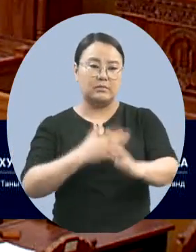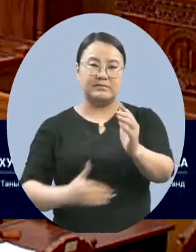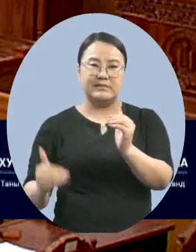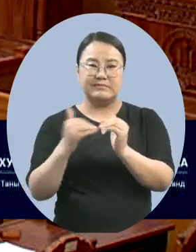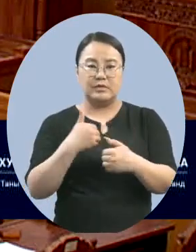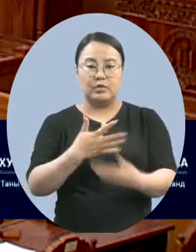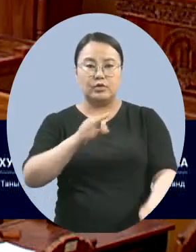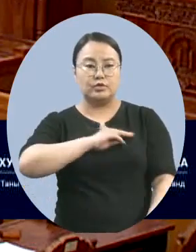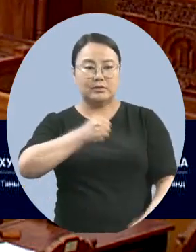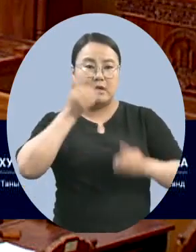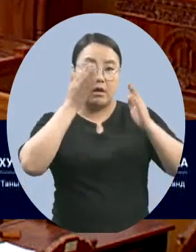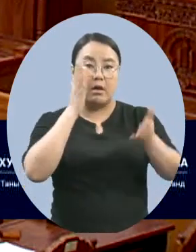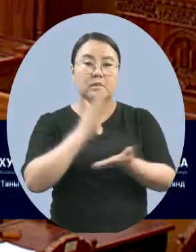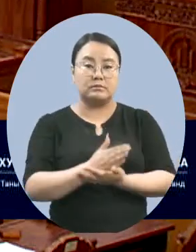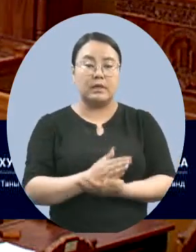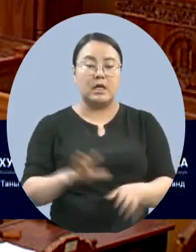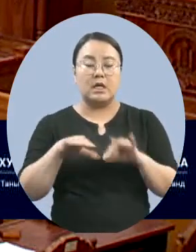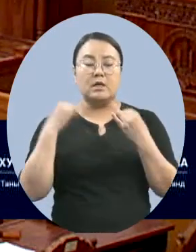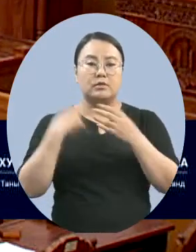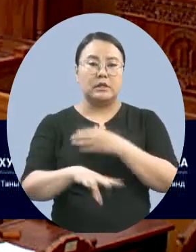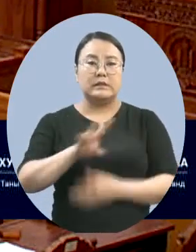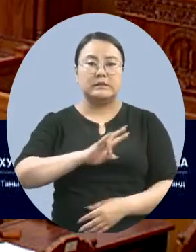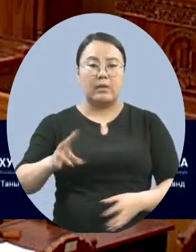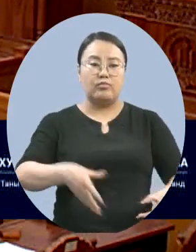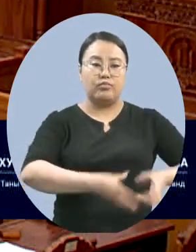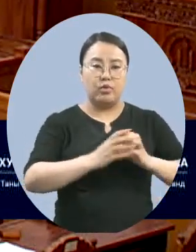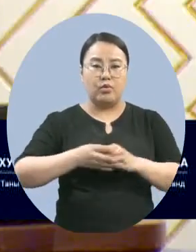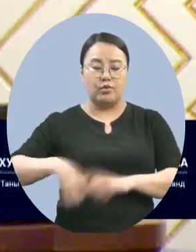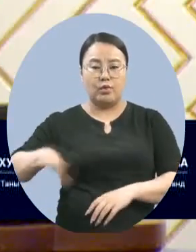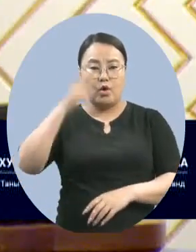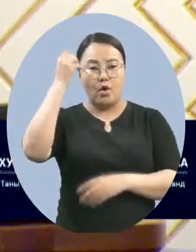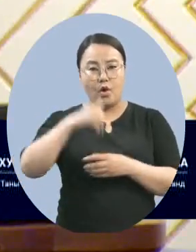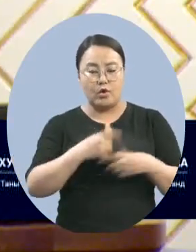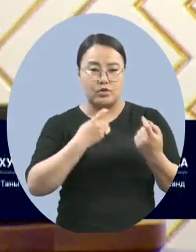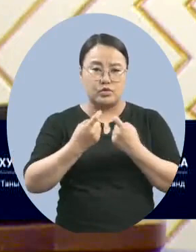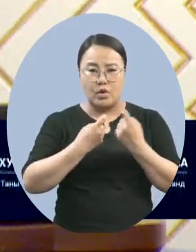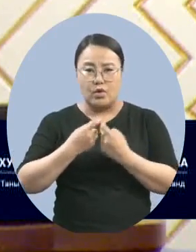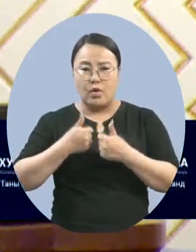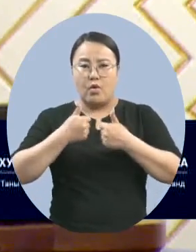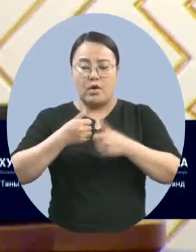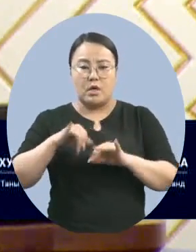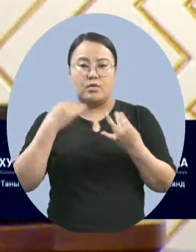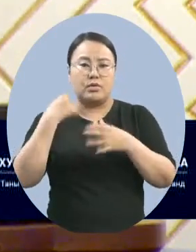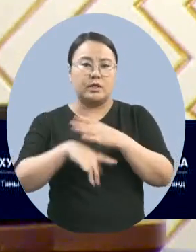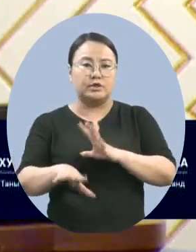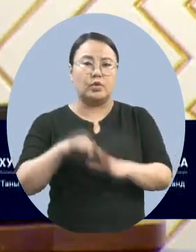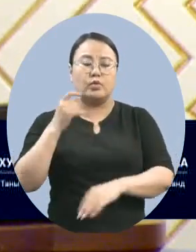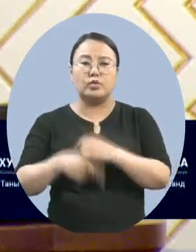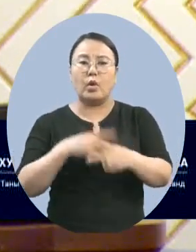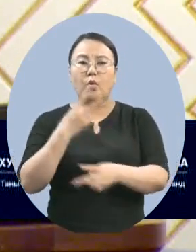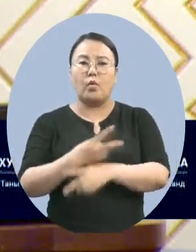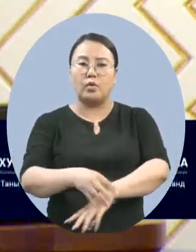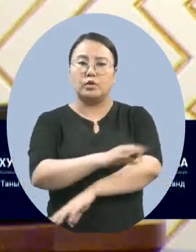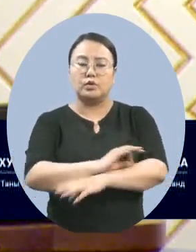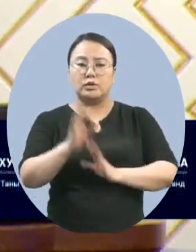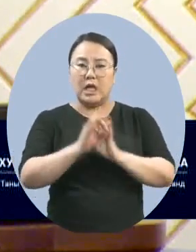байдлыг хангахад анхаарлаа хандуулж байна. Улсын хурлах намын бүлгүүдийн ойлголт зөвшөлтслийн үндсэндээр улсын хурлын сонгуулийн тухай хуулийн